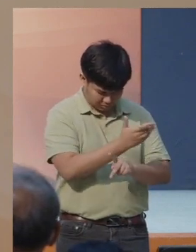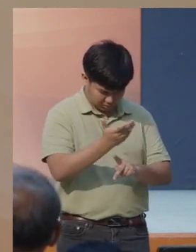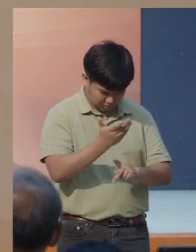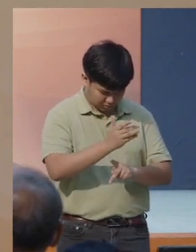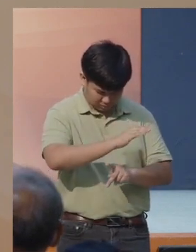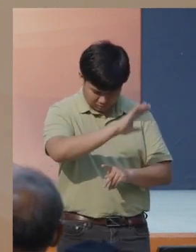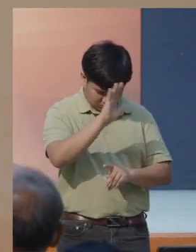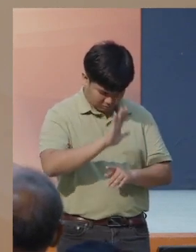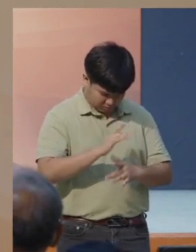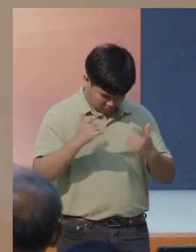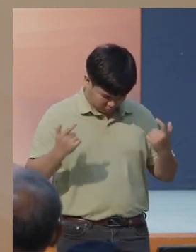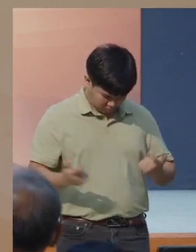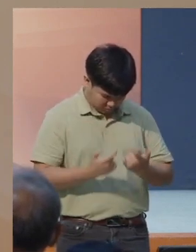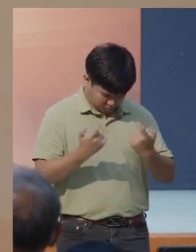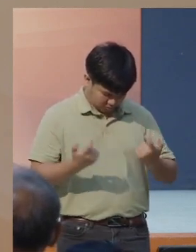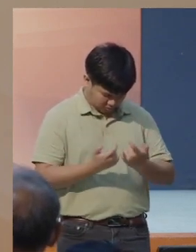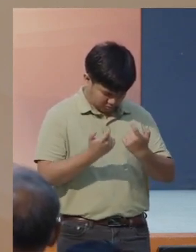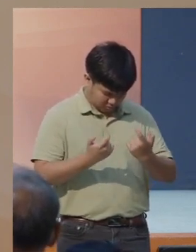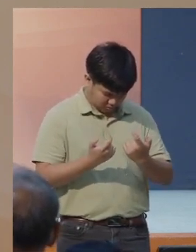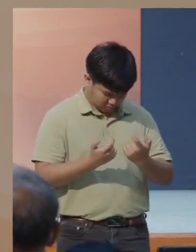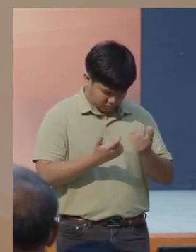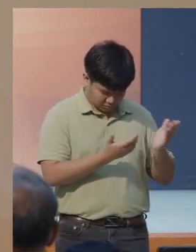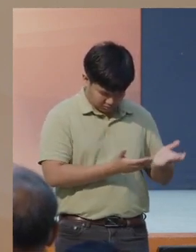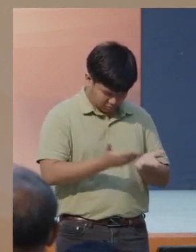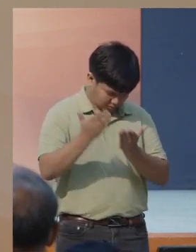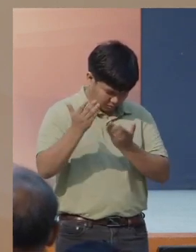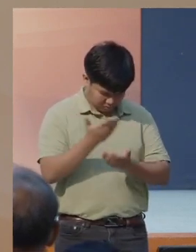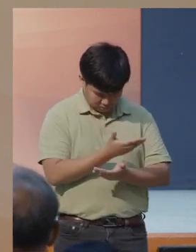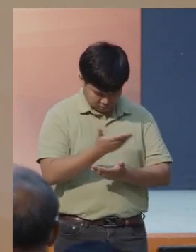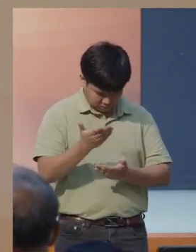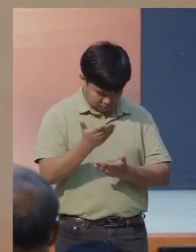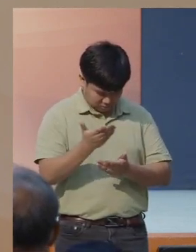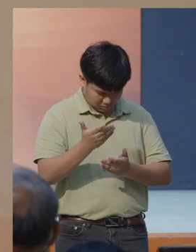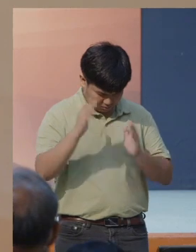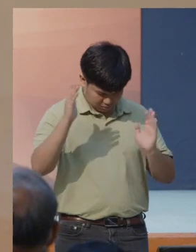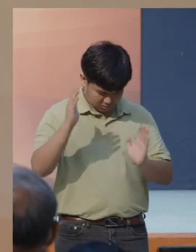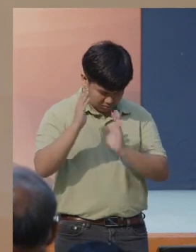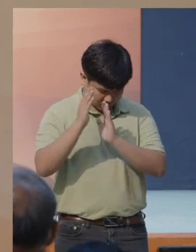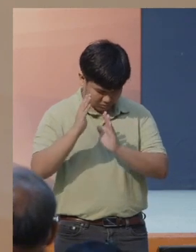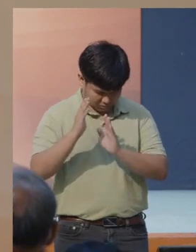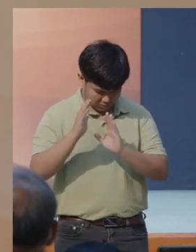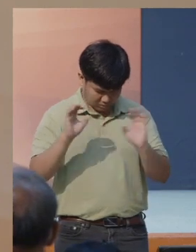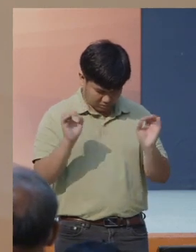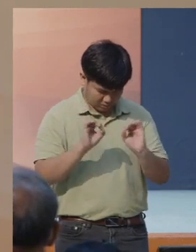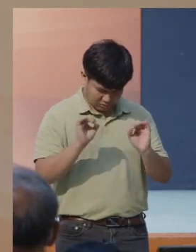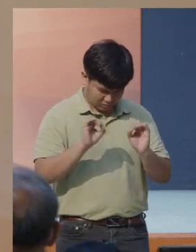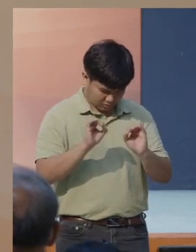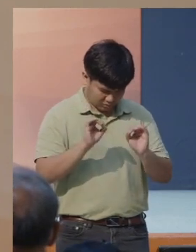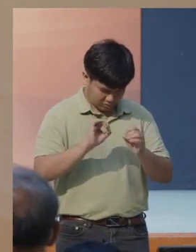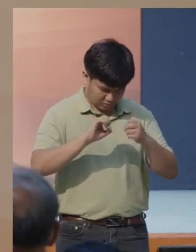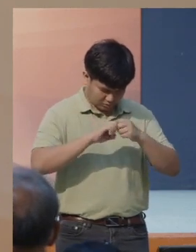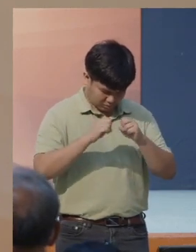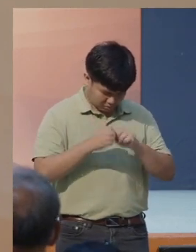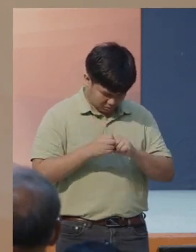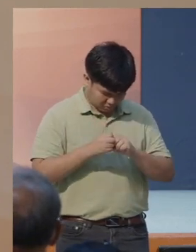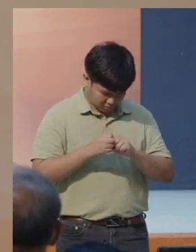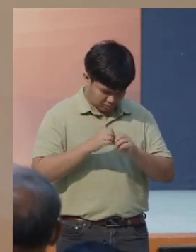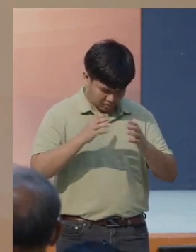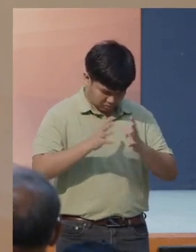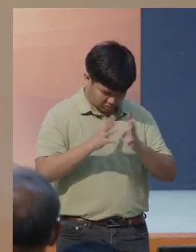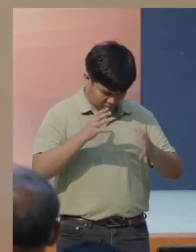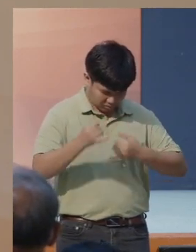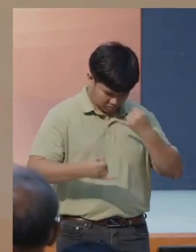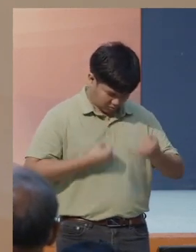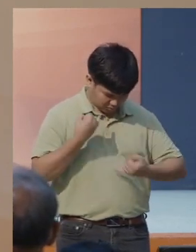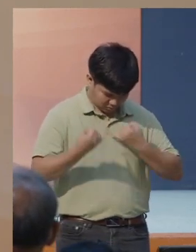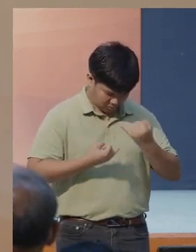kayo magkasala at makakapagdala sa inyo sa kanyang harapan ng walang kapintasan at may lubos na kagalakan.